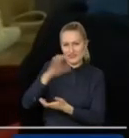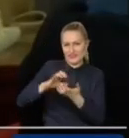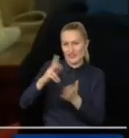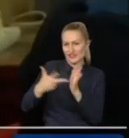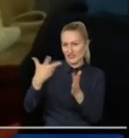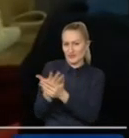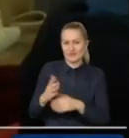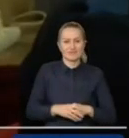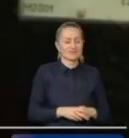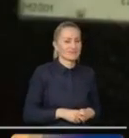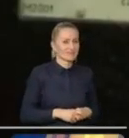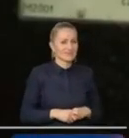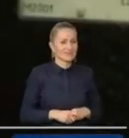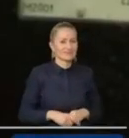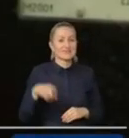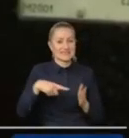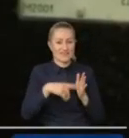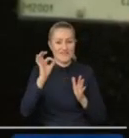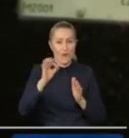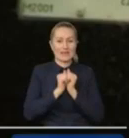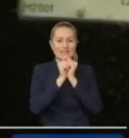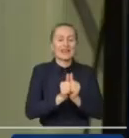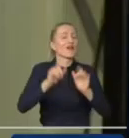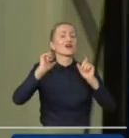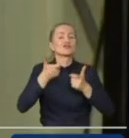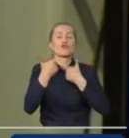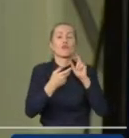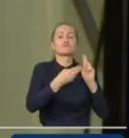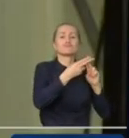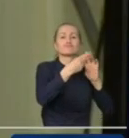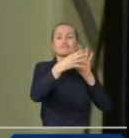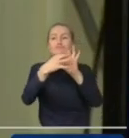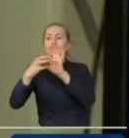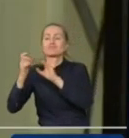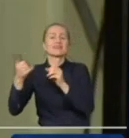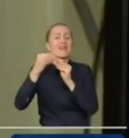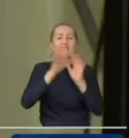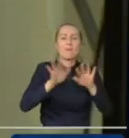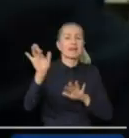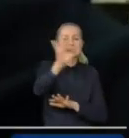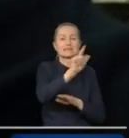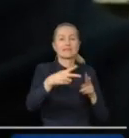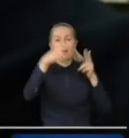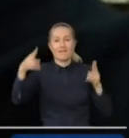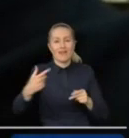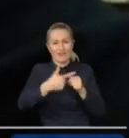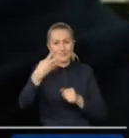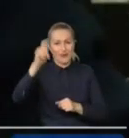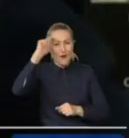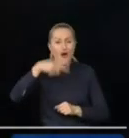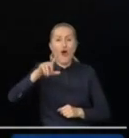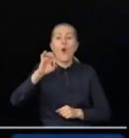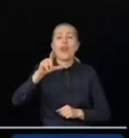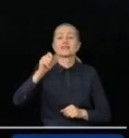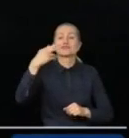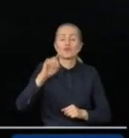z miejscowości Olesno. Zadaniem uczestników było połączenie się z jak największą liczbą stacji radiowych na świecie w ciągu doby. Radioamatorzy z Olesna okazali